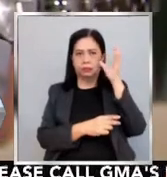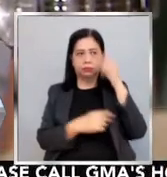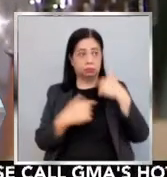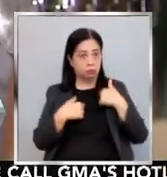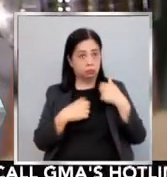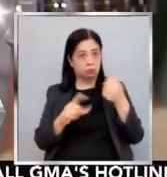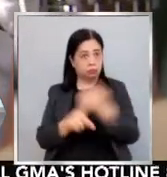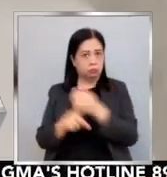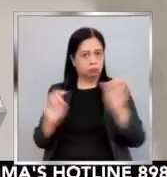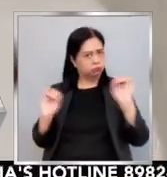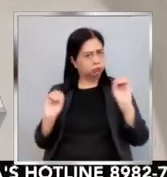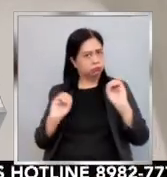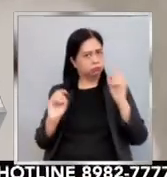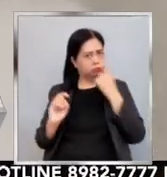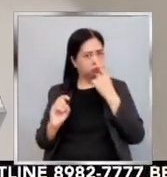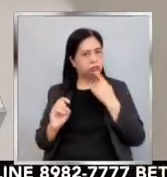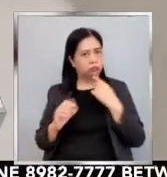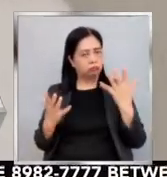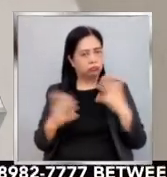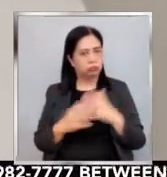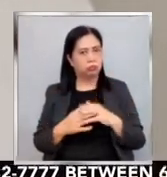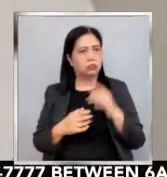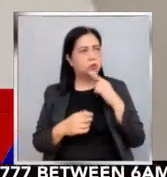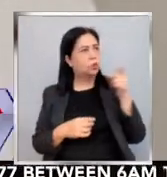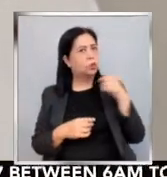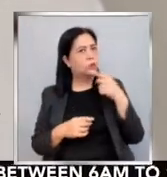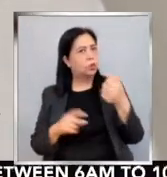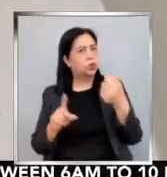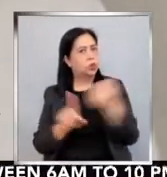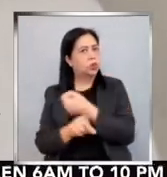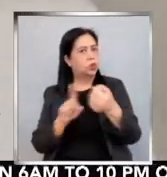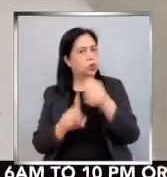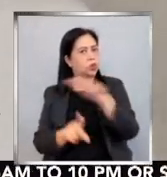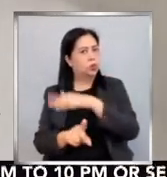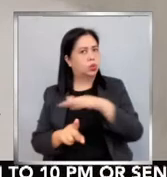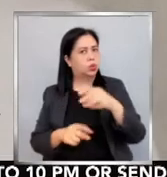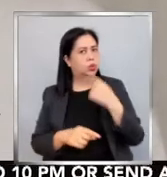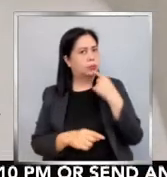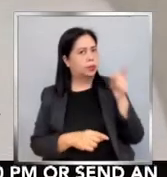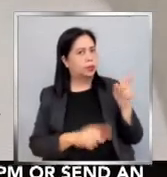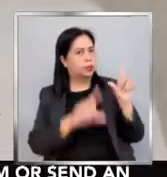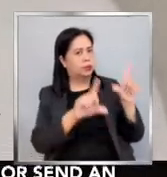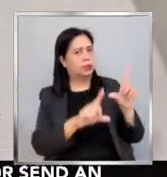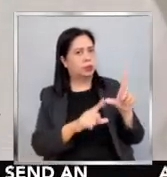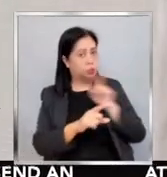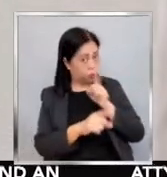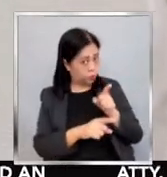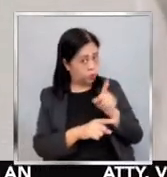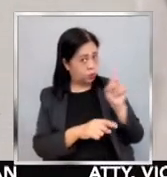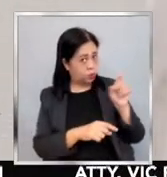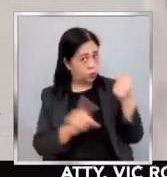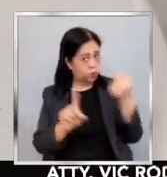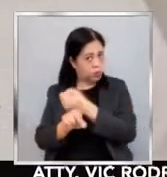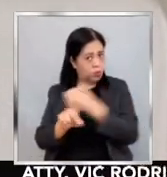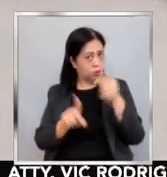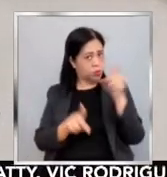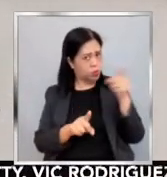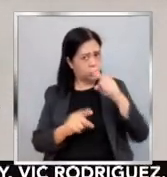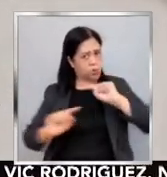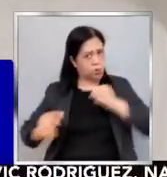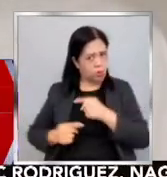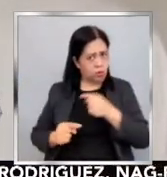mga dayuhan. They said that you're the one who's torturing them. What? Is it true? Torturer, you hurt